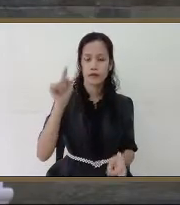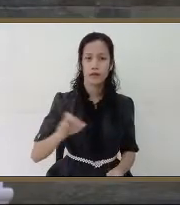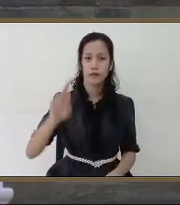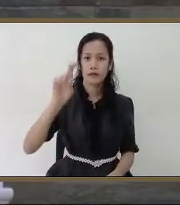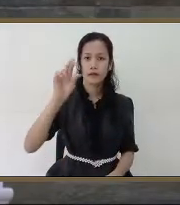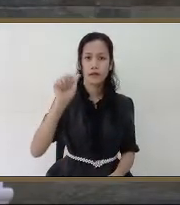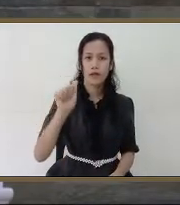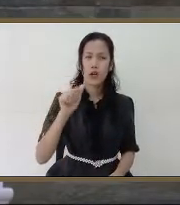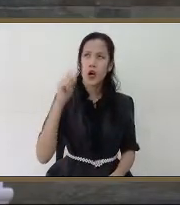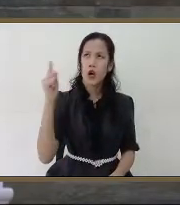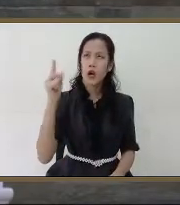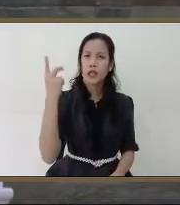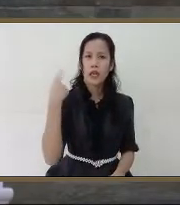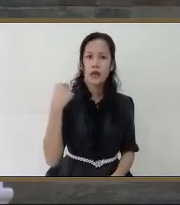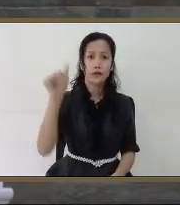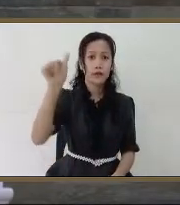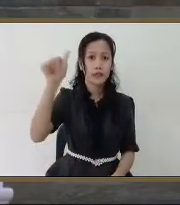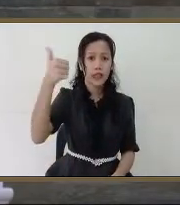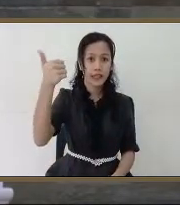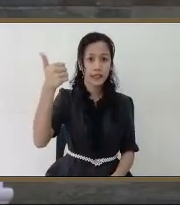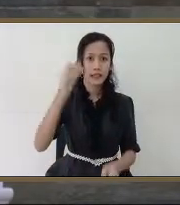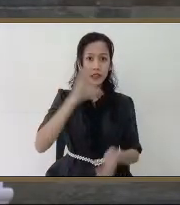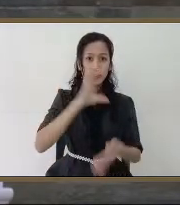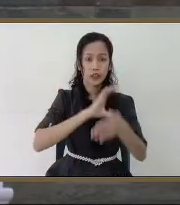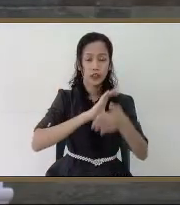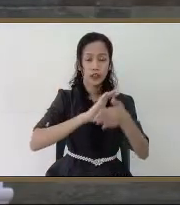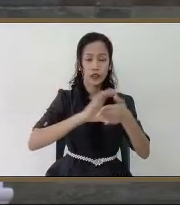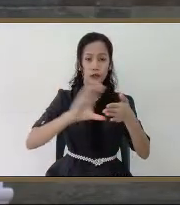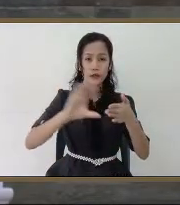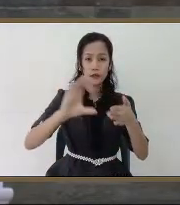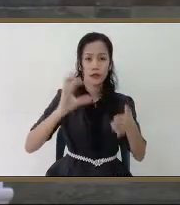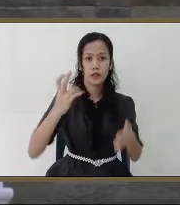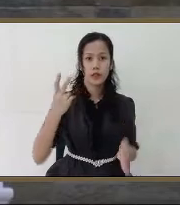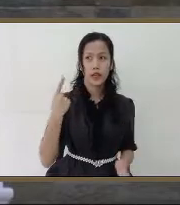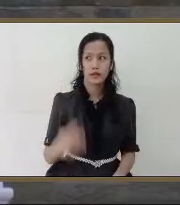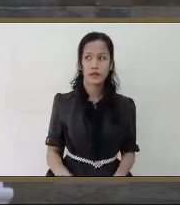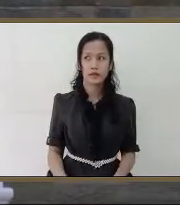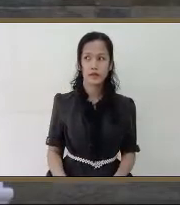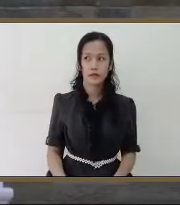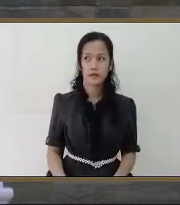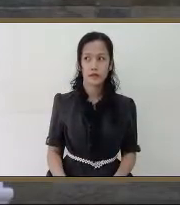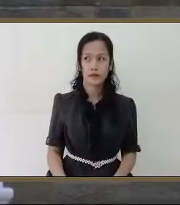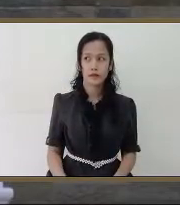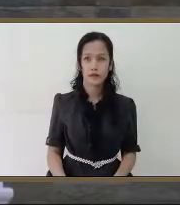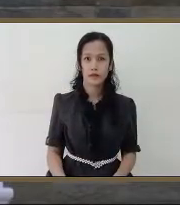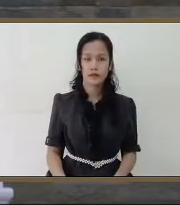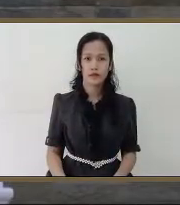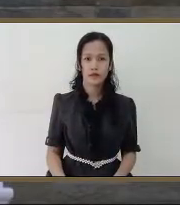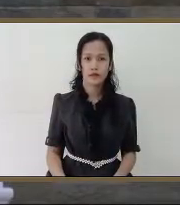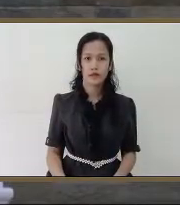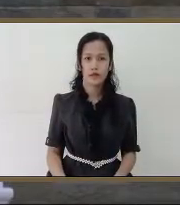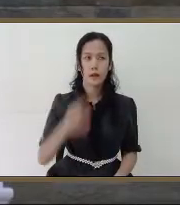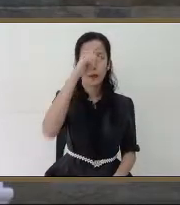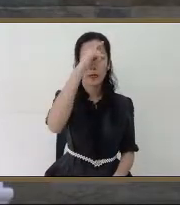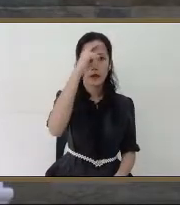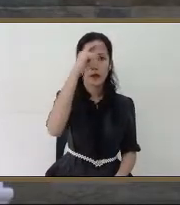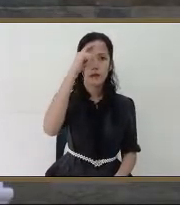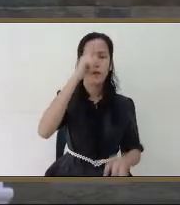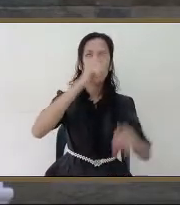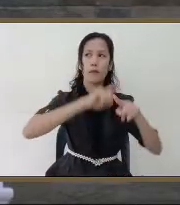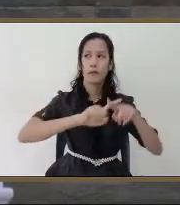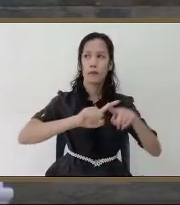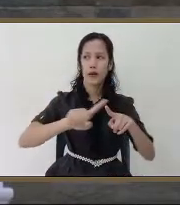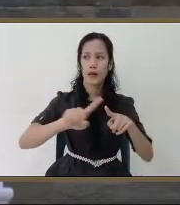10 chapters. 10 chapters lang meron ang Book of Ezra. Pero ang Book of Ezra ay may